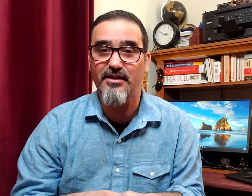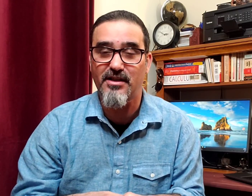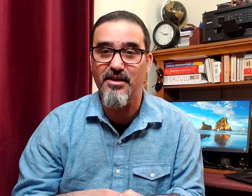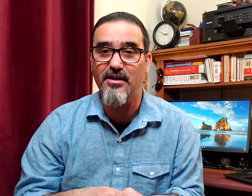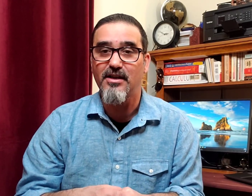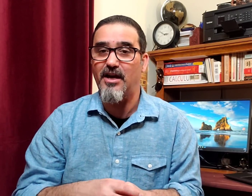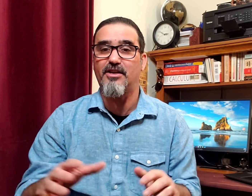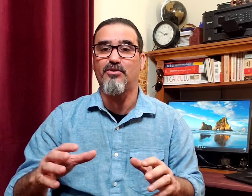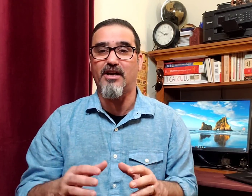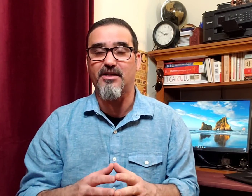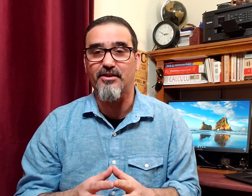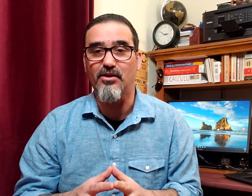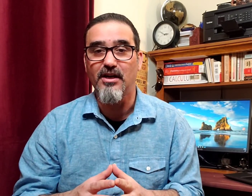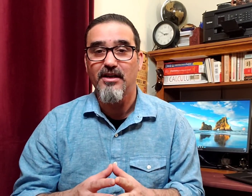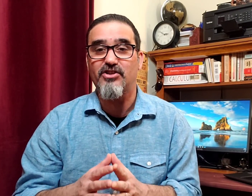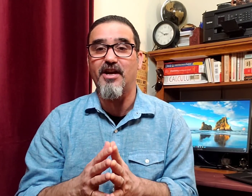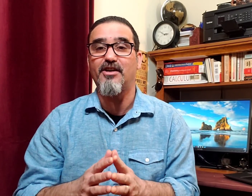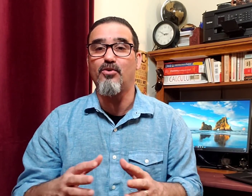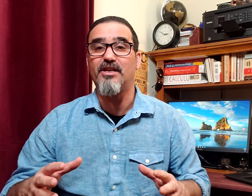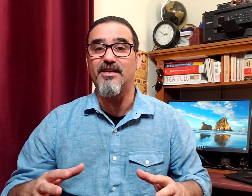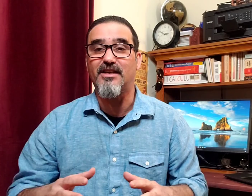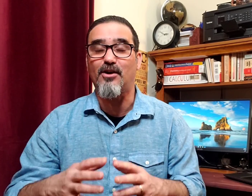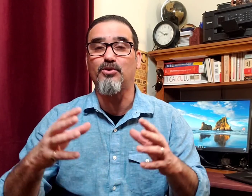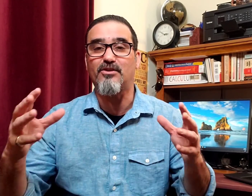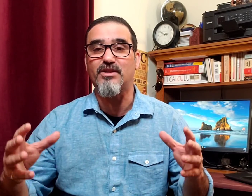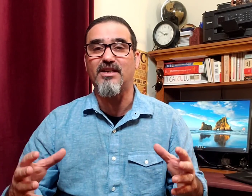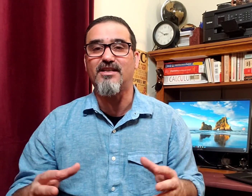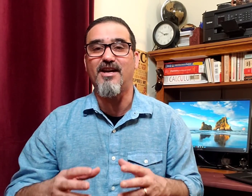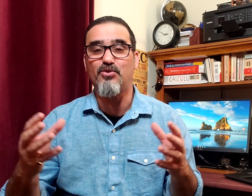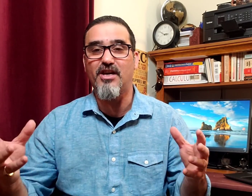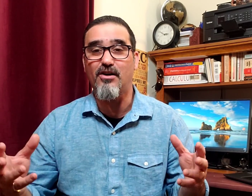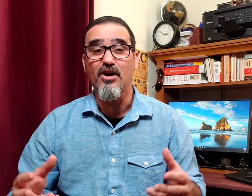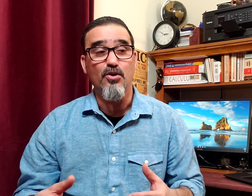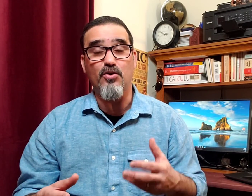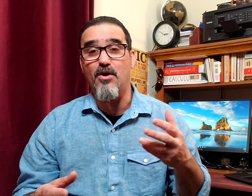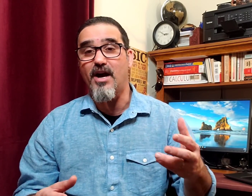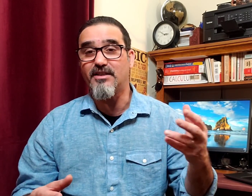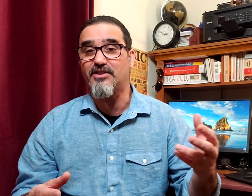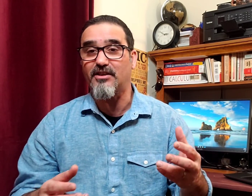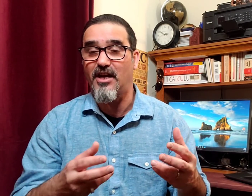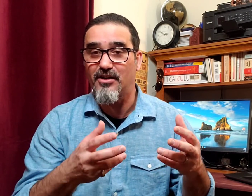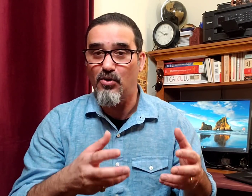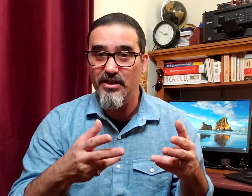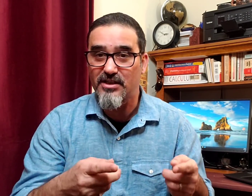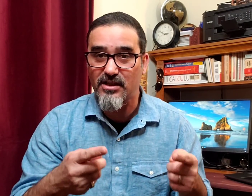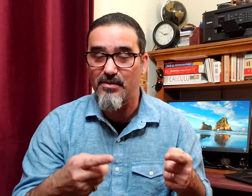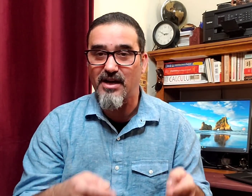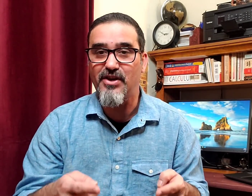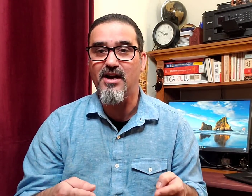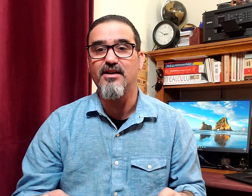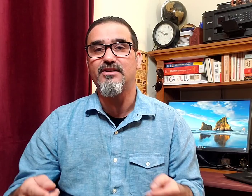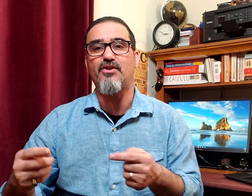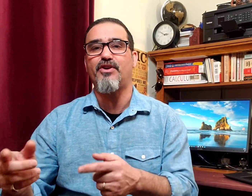المنظومه النظاميه، أكيد هناك تناطح. لاش؟ لأنه التناقضات وصلت إلى أوجها، وكل واحد يعتقد على أنه إذا